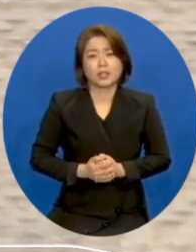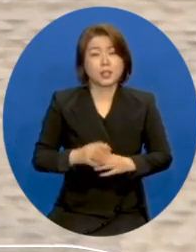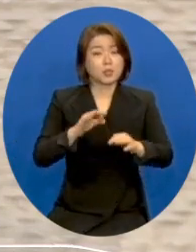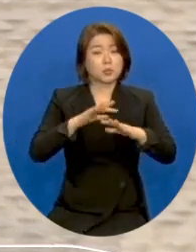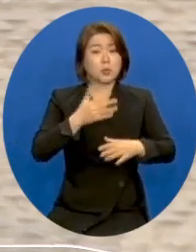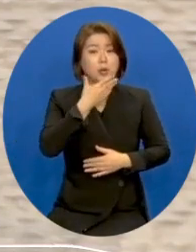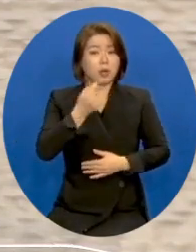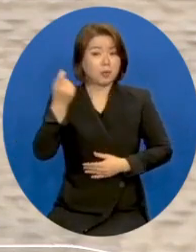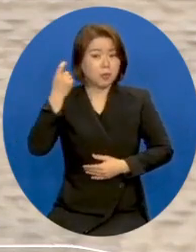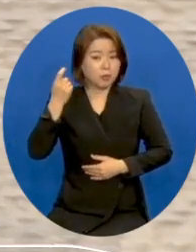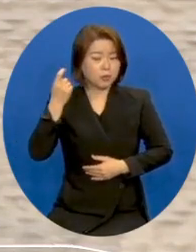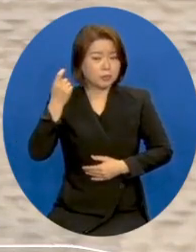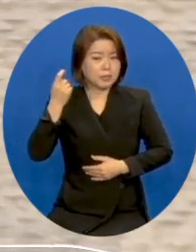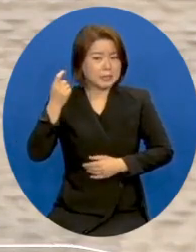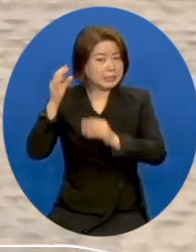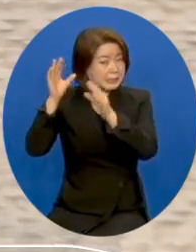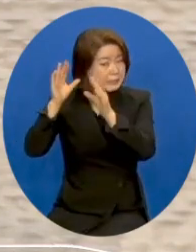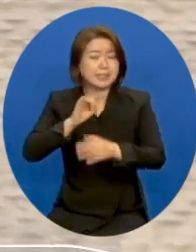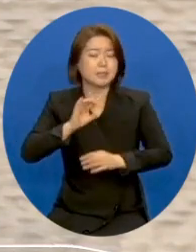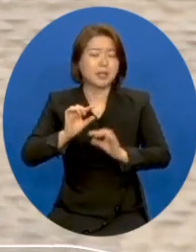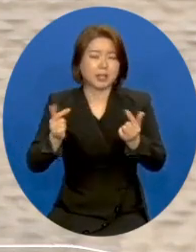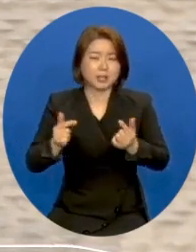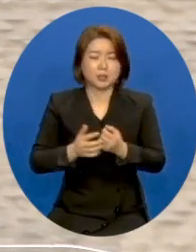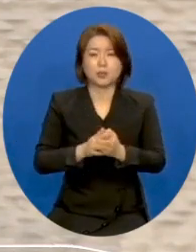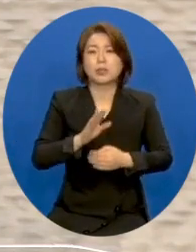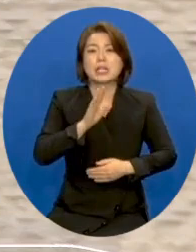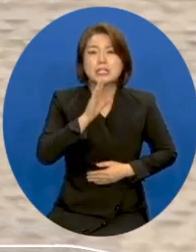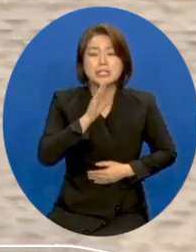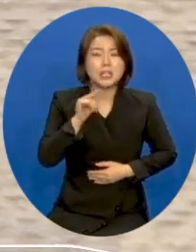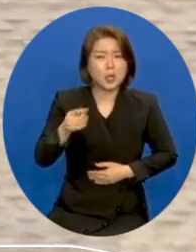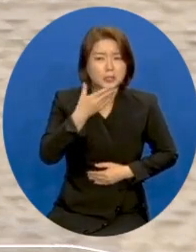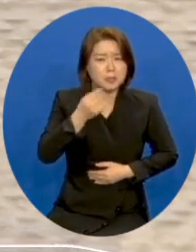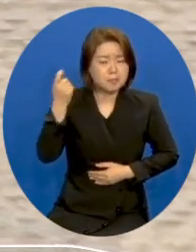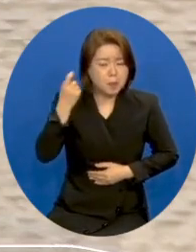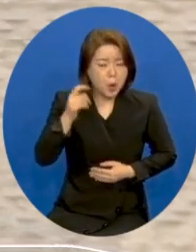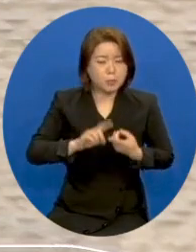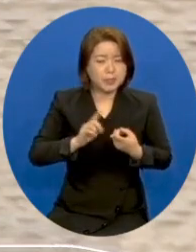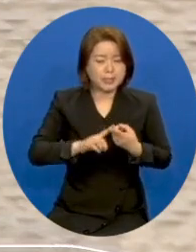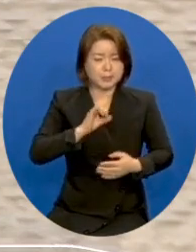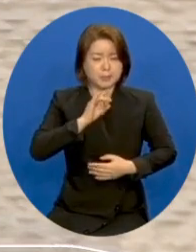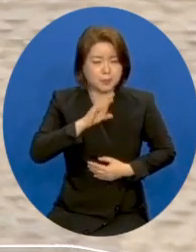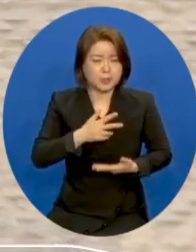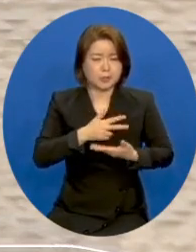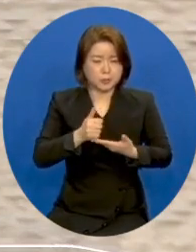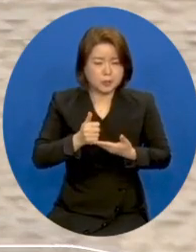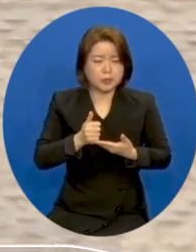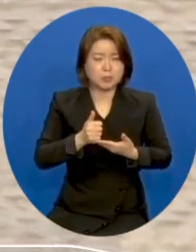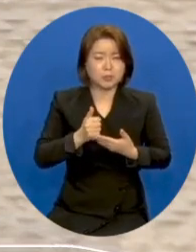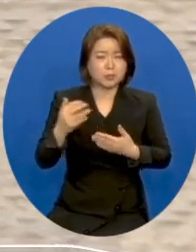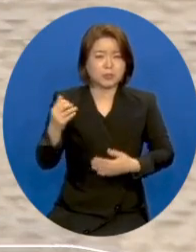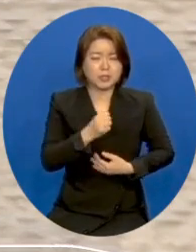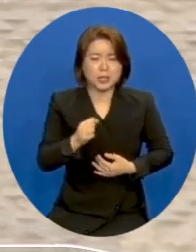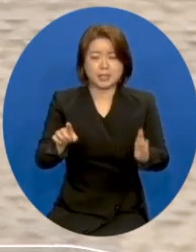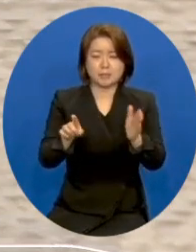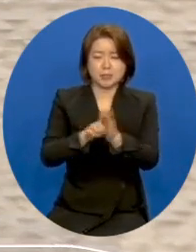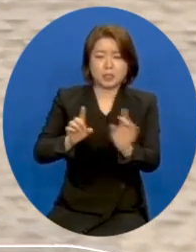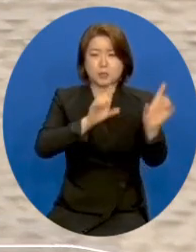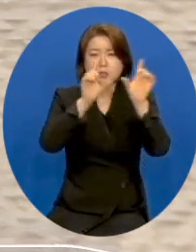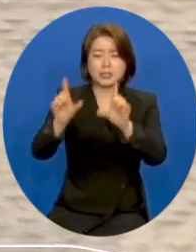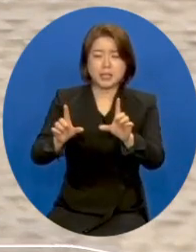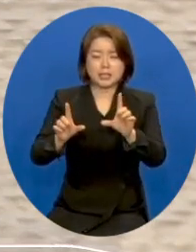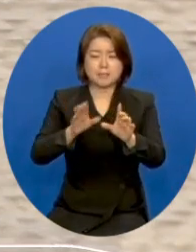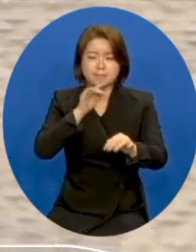놀라운 복음을 듣기만 하는 것이 아니고 실제로 이제는 오직 주 예수님으로 사는 믿음으로 살아가는